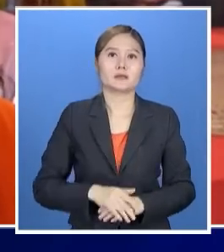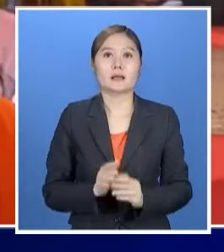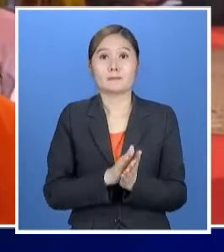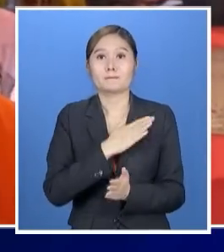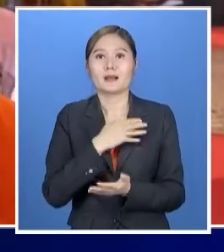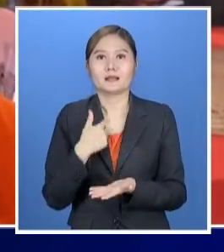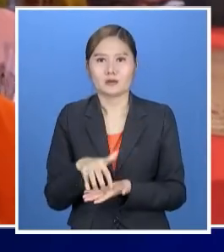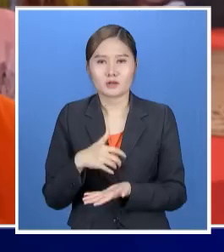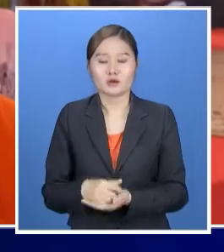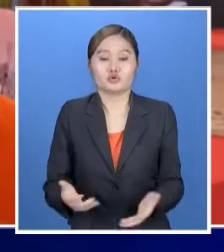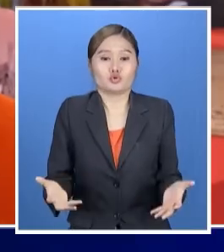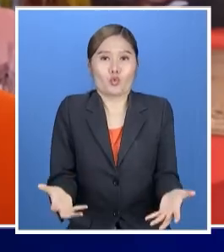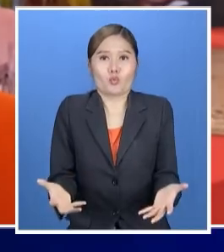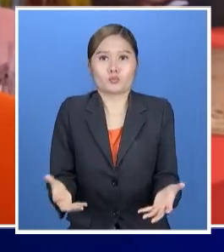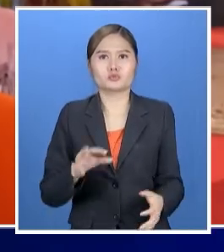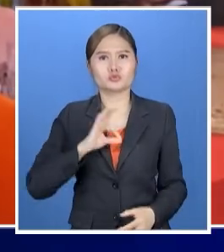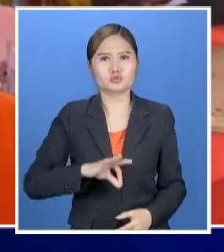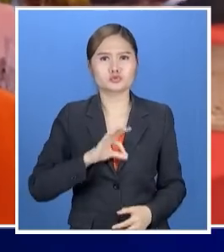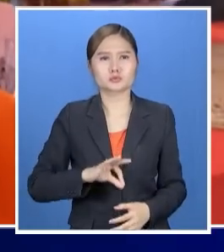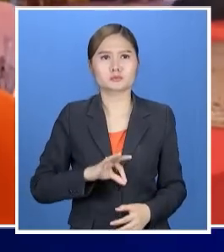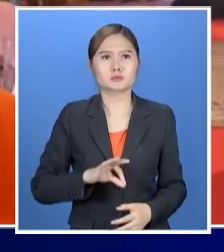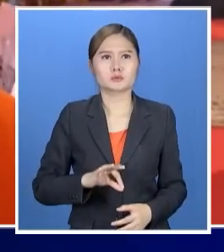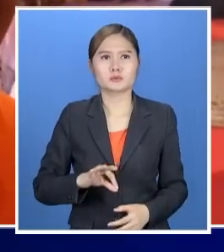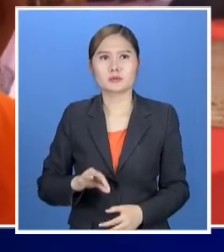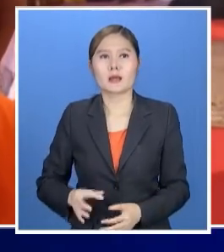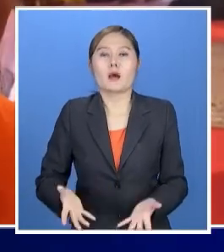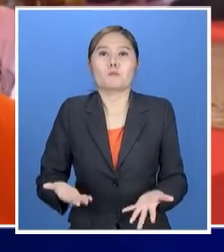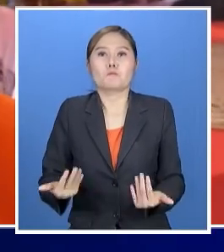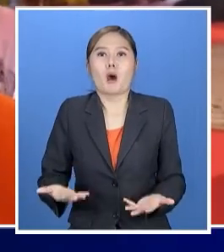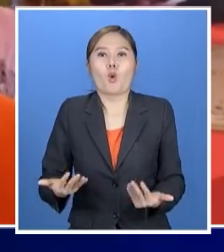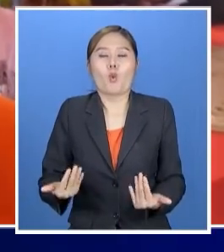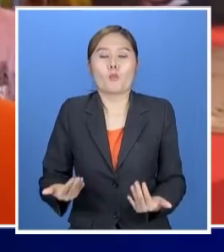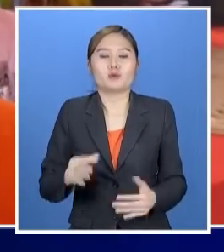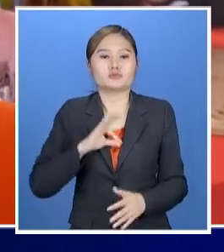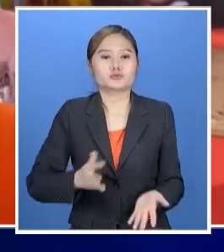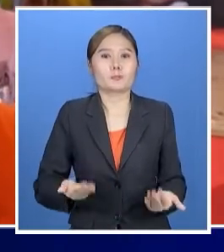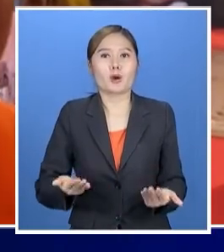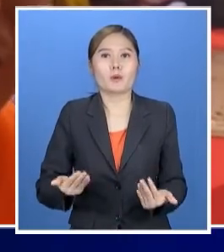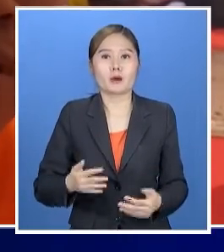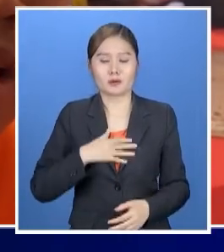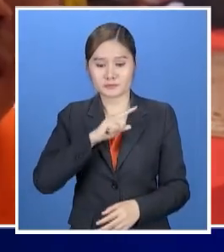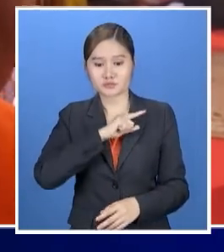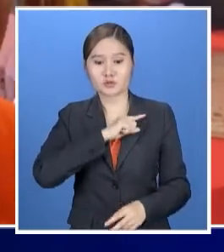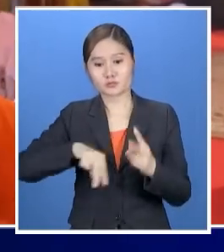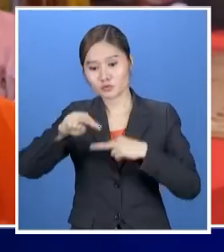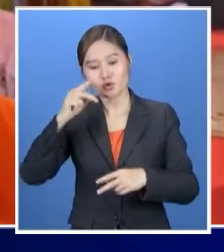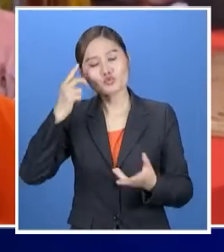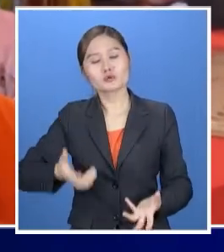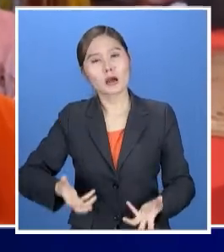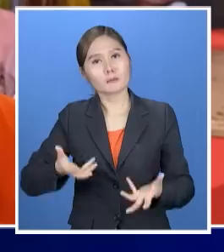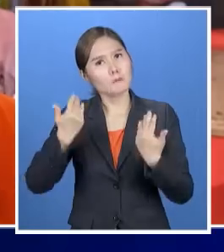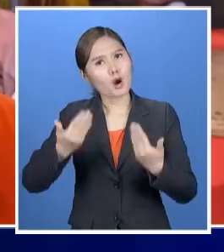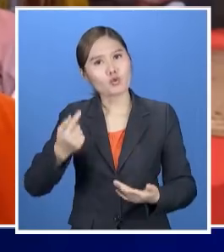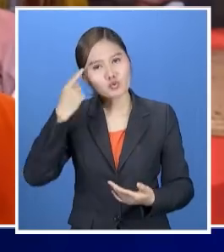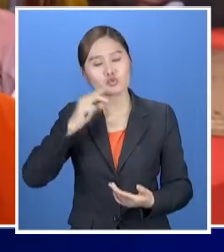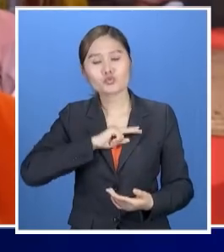เนี่ยท่านบอกว่าตอนที่อุ้มพระเนี่ยรู้สึกมีน้ำหนักเบากว่าทุกครั้งฮะคือท่านเป็นคนดูแลไงท่านจะรู้น้ำหนักท่านบ